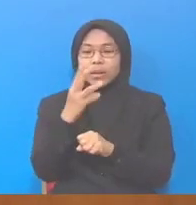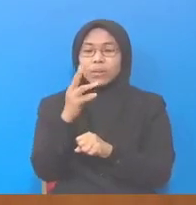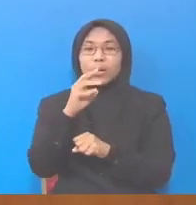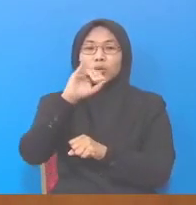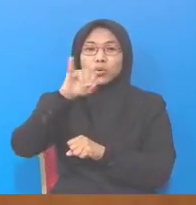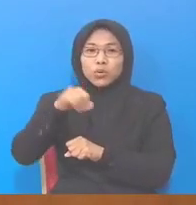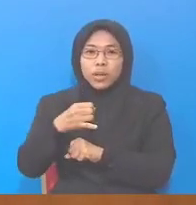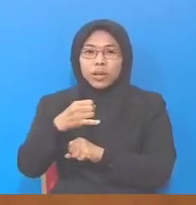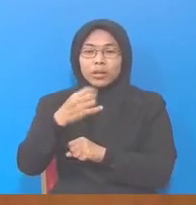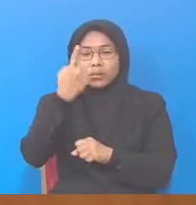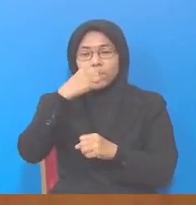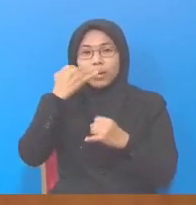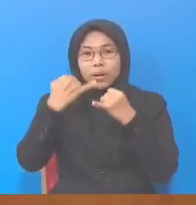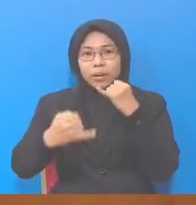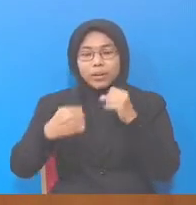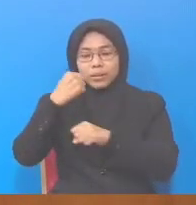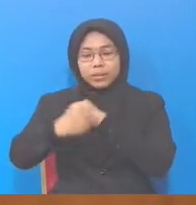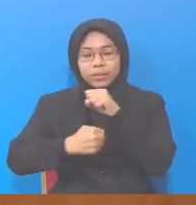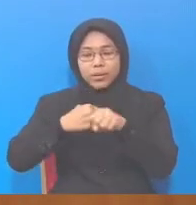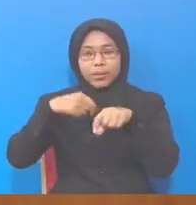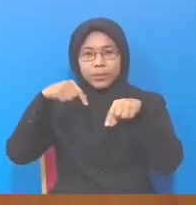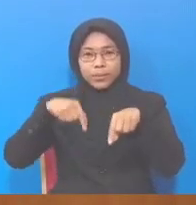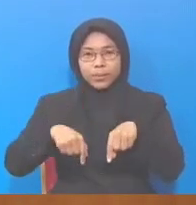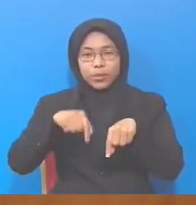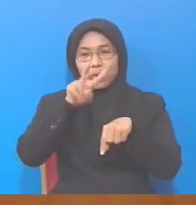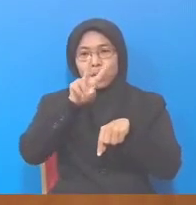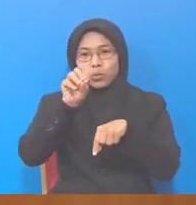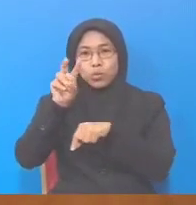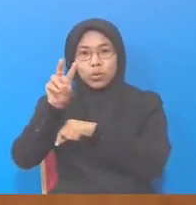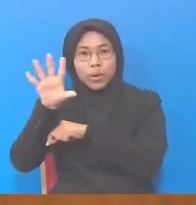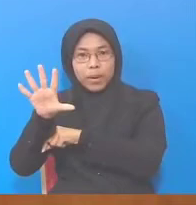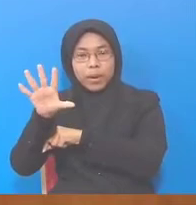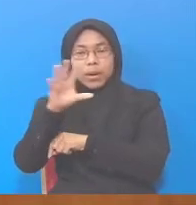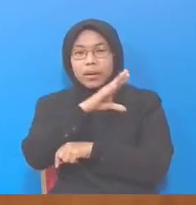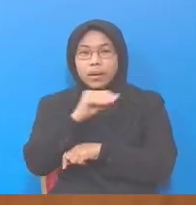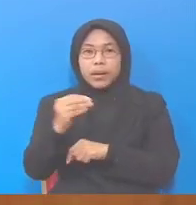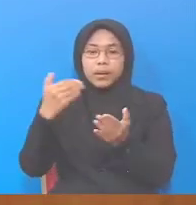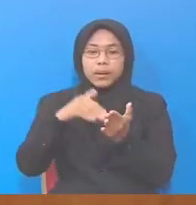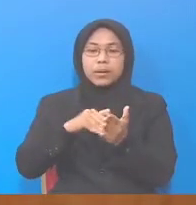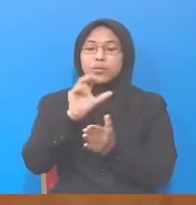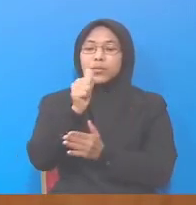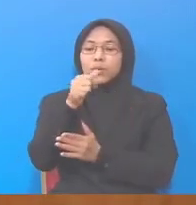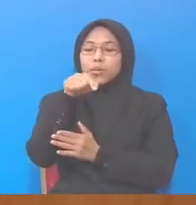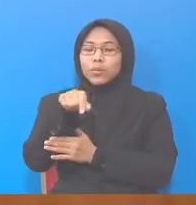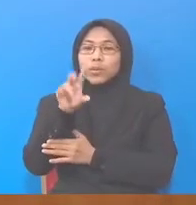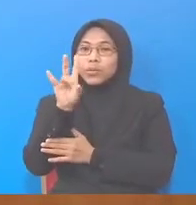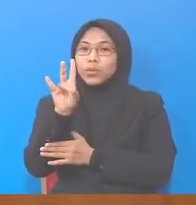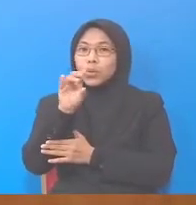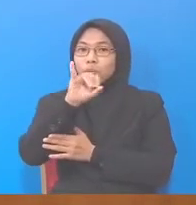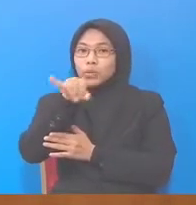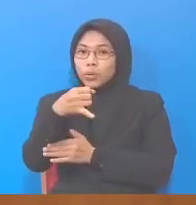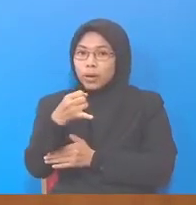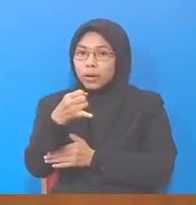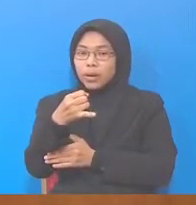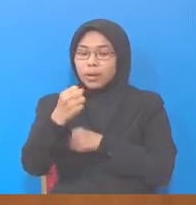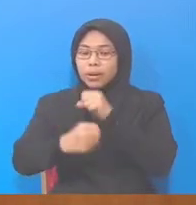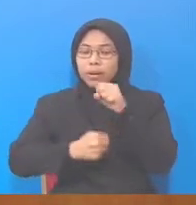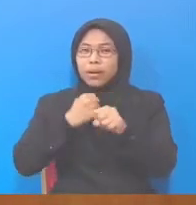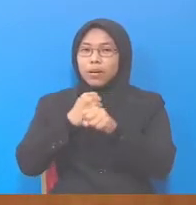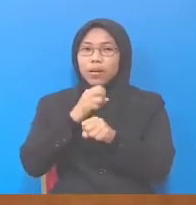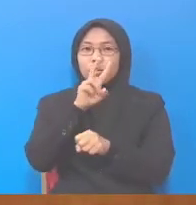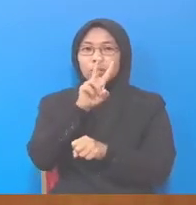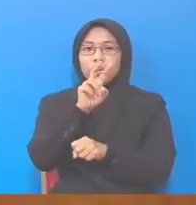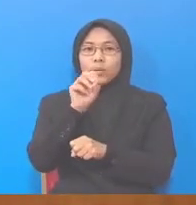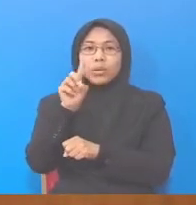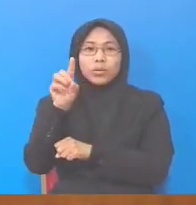16 juta pada akhir tahun 2025 berbanding dengan 10 populer 7juta pada